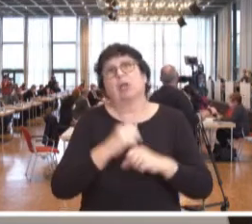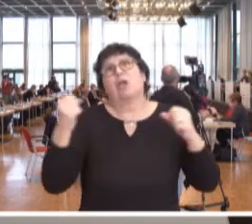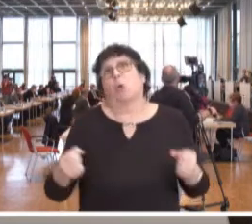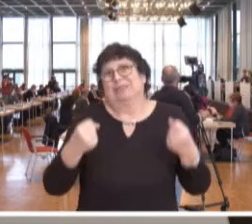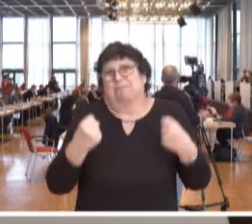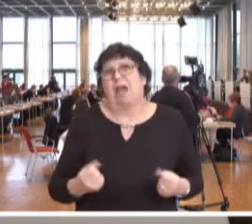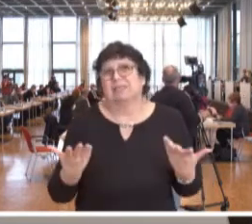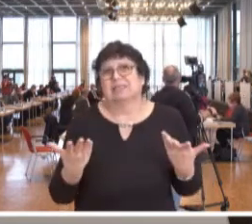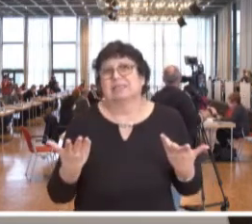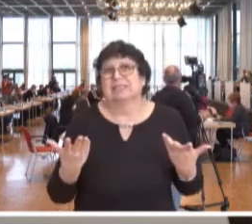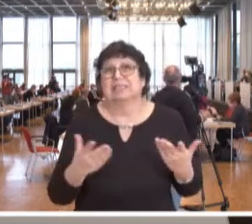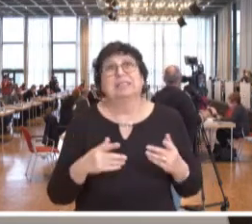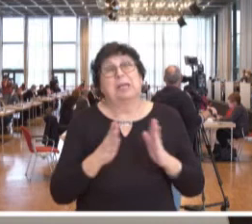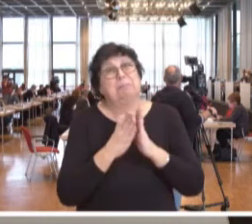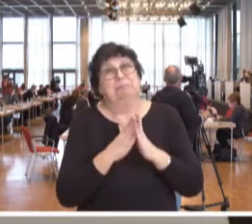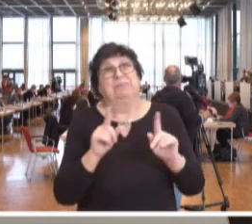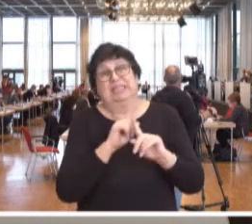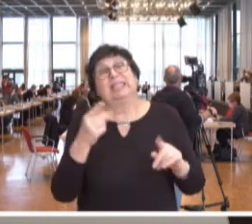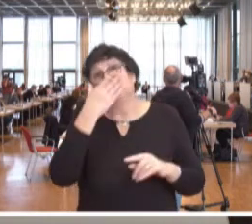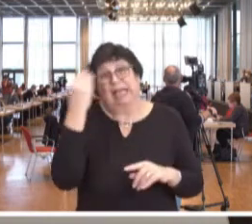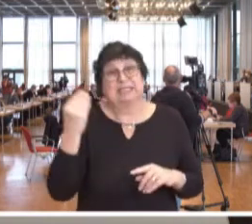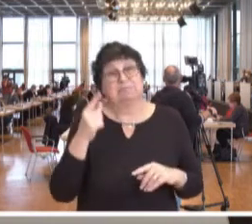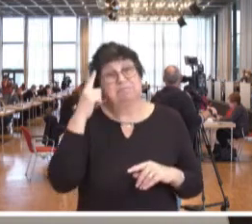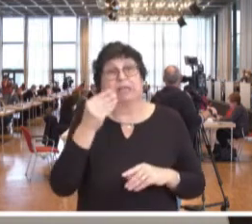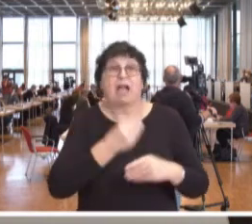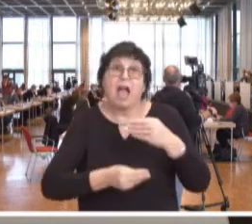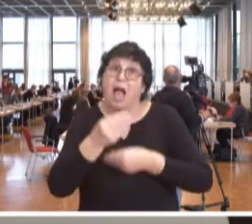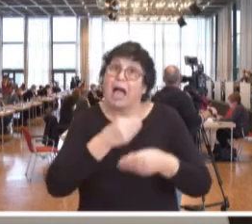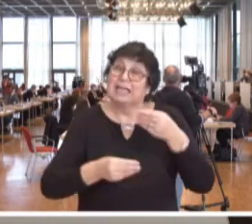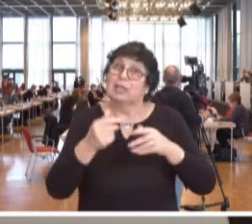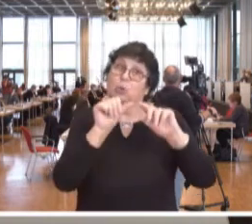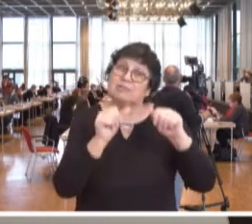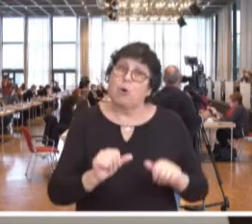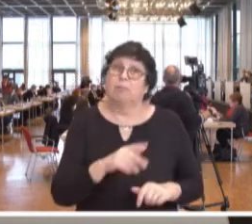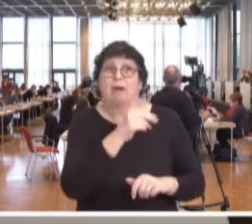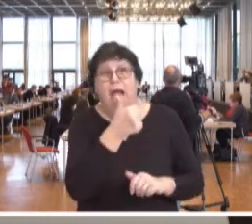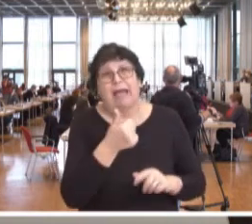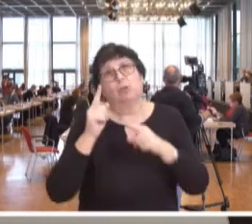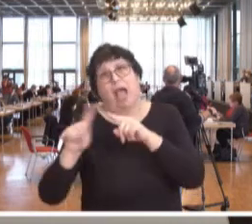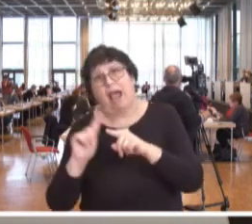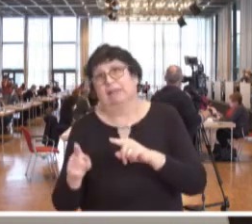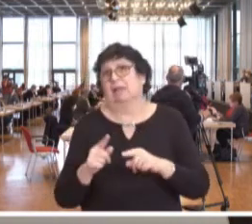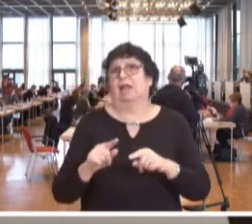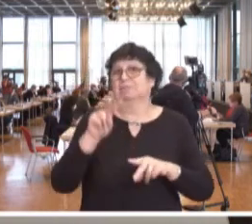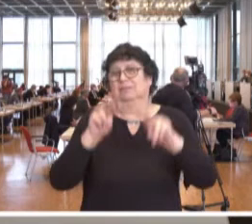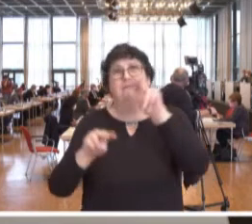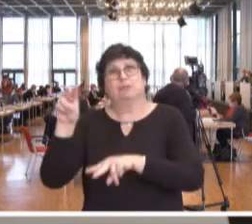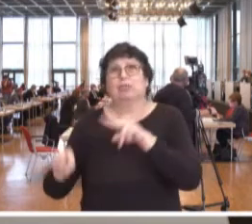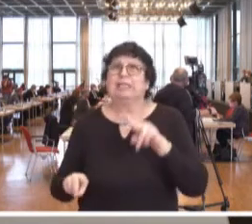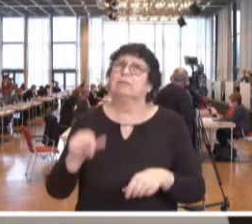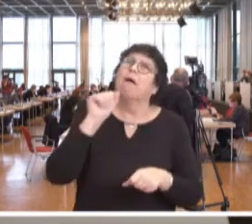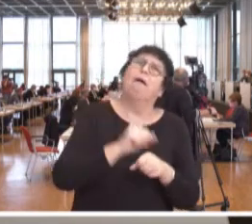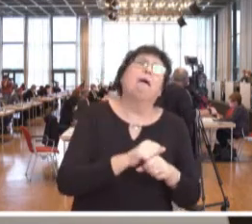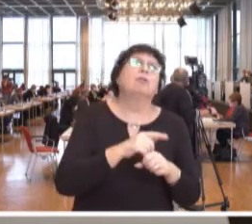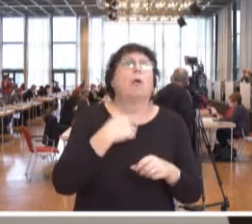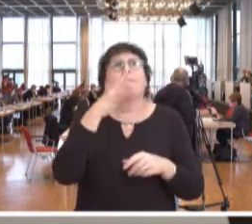hier nicht irren und nicht glauben, dass die Handlungsweise des einen von dem anderen sehr verschieden sei. Ich könnte das jetzt lange ausführen.